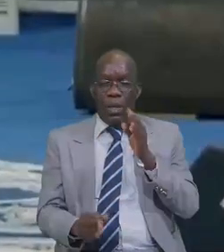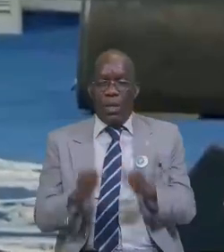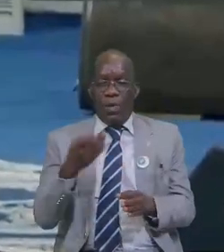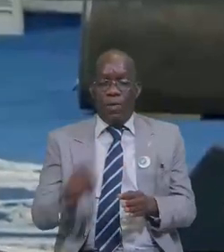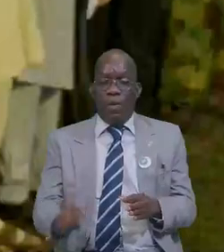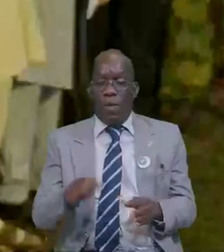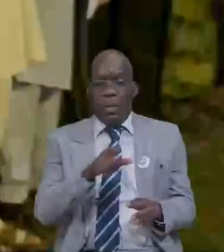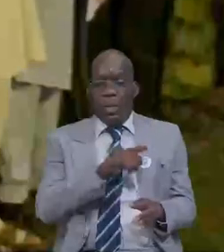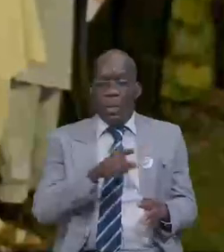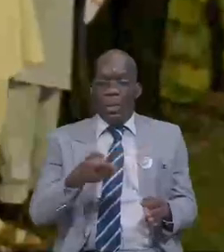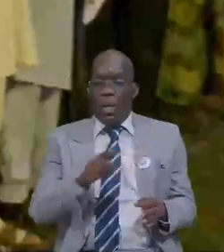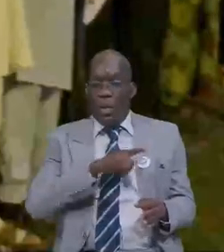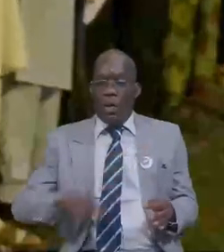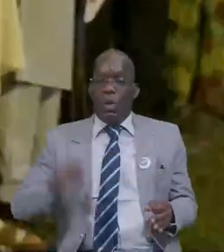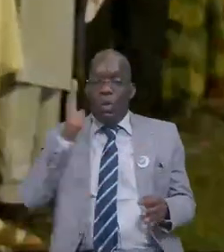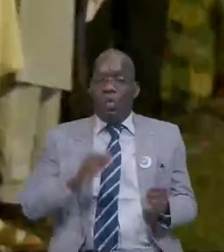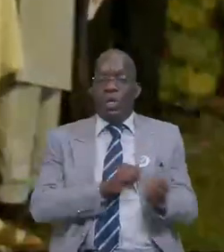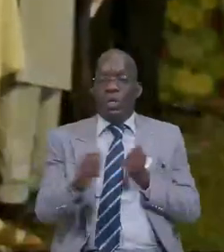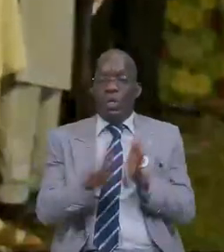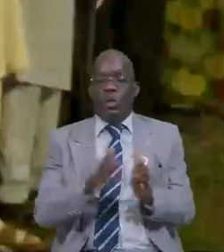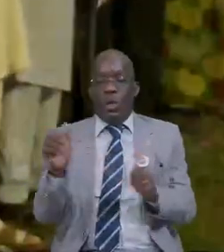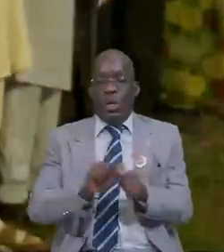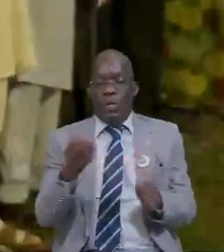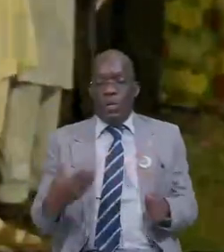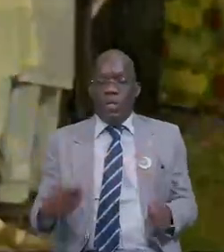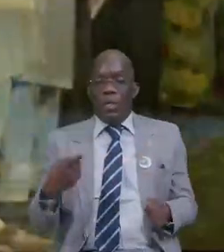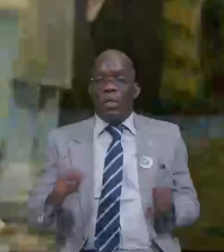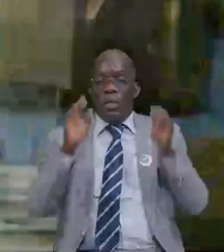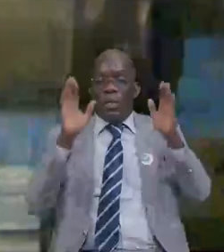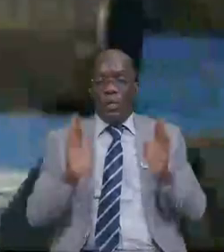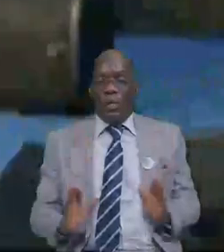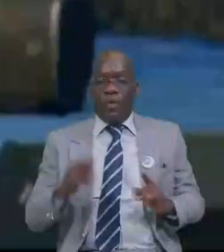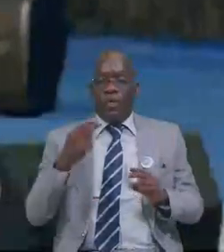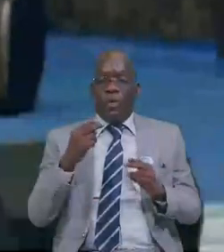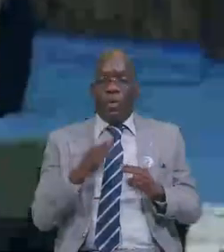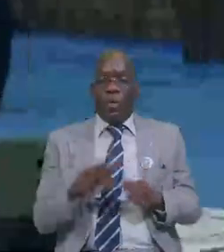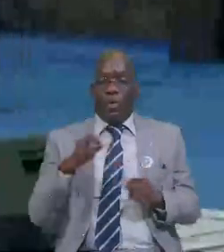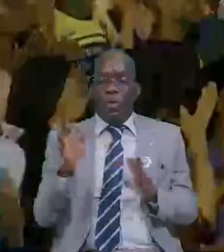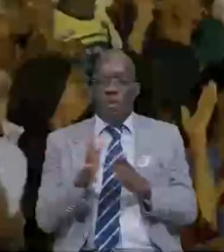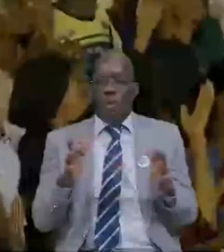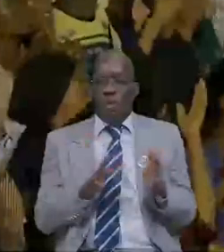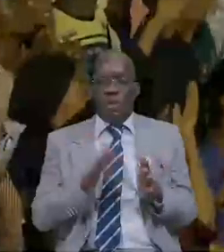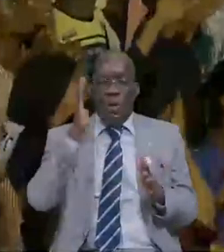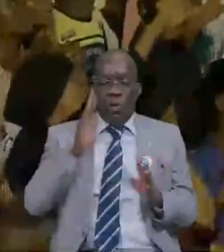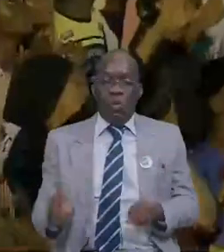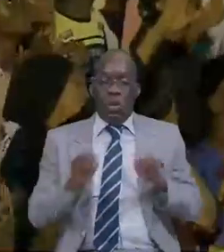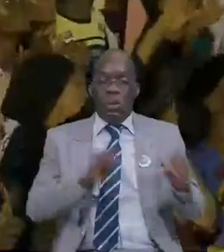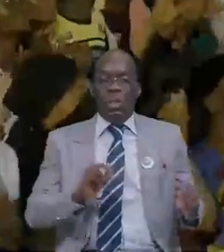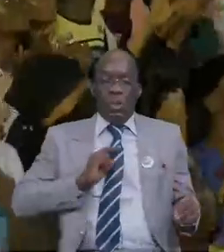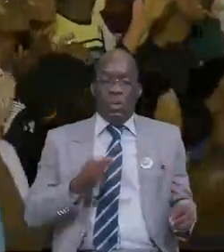où il t'a maintenu, Dieu va tout détruire. Le nom merveilleux de Jésus va nous